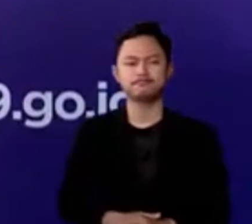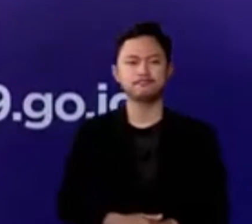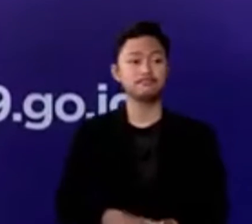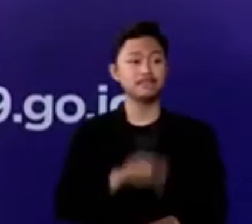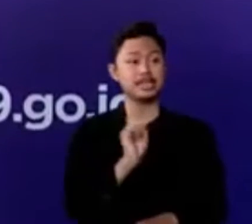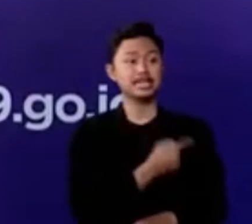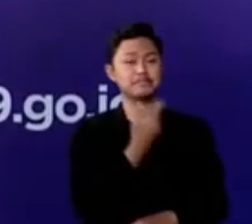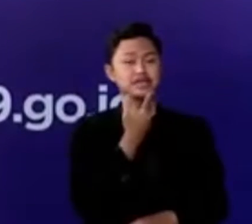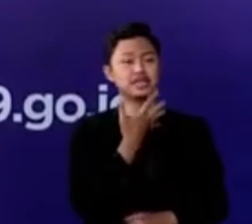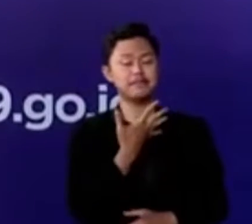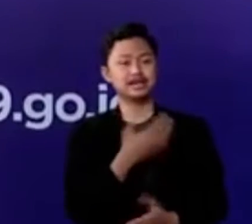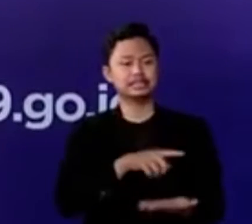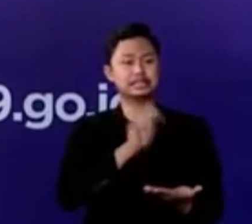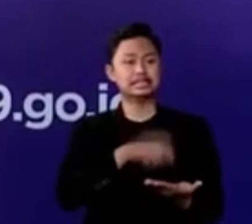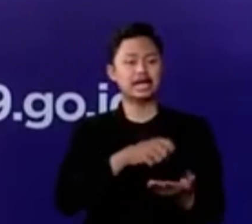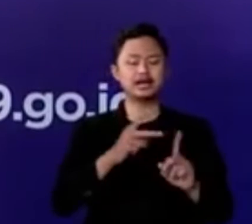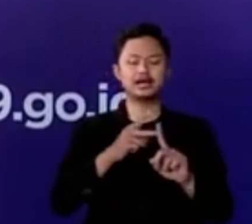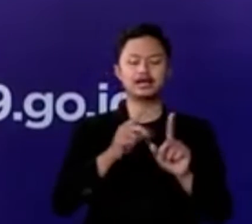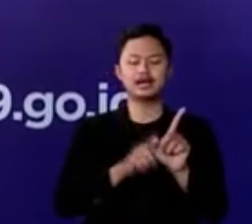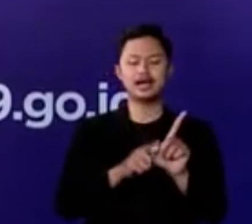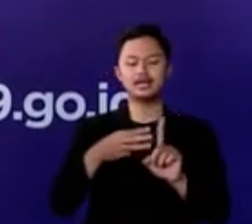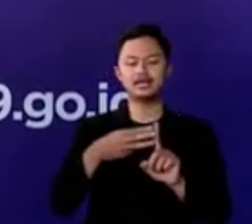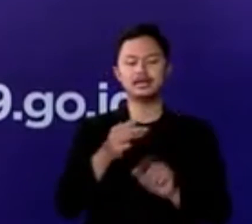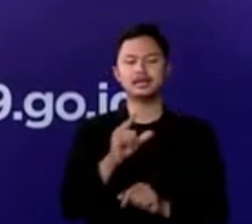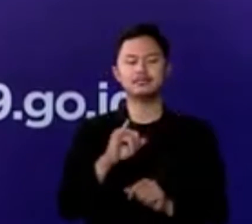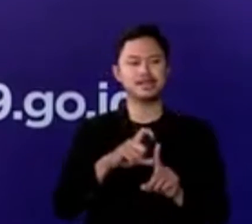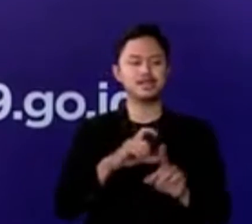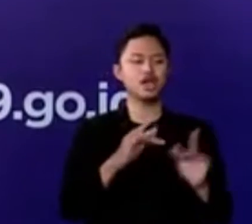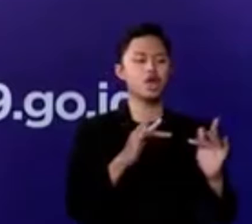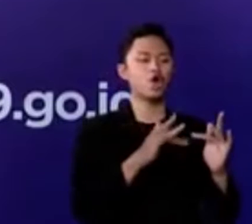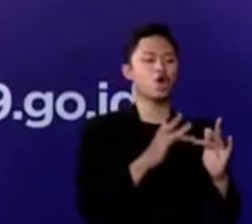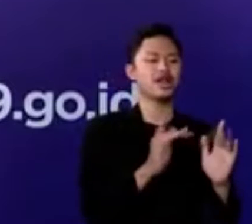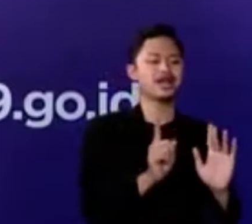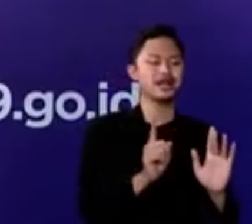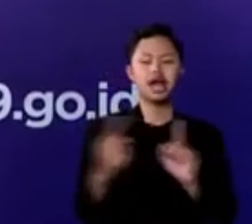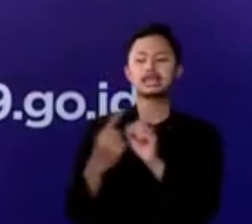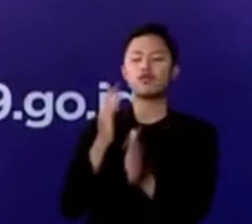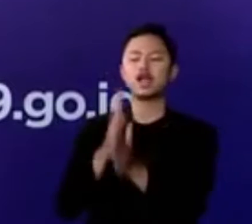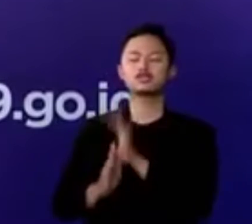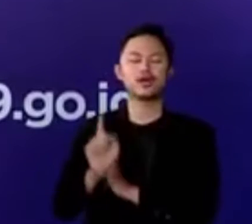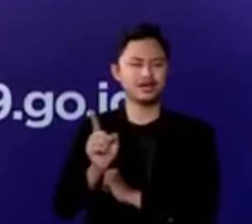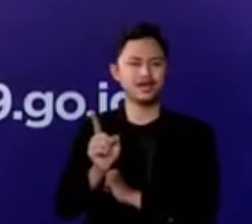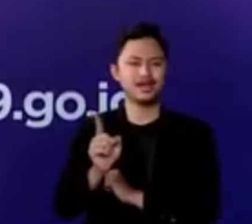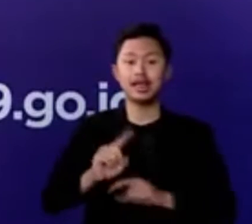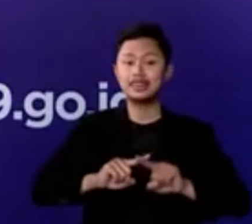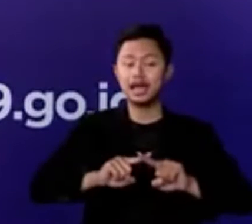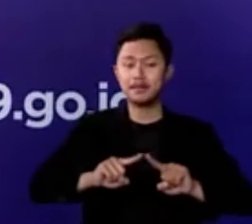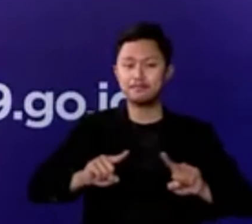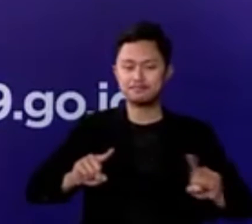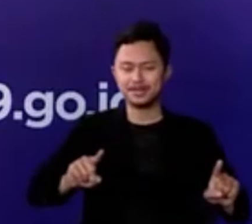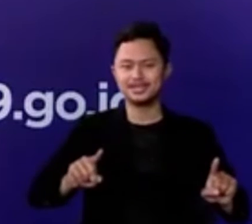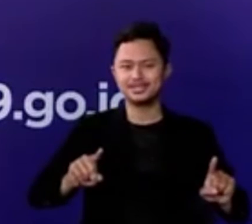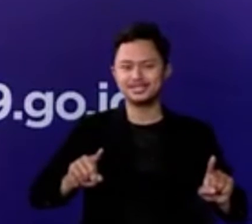biasanya sidang ada Hybrid ya Jadi ada yang online ada yang offline gitu Gan tapi memang karena